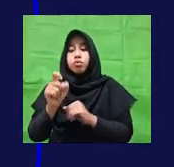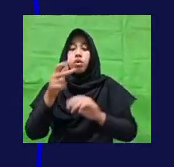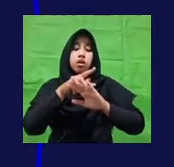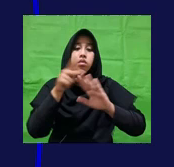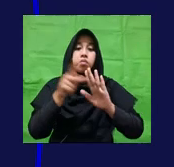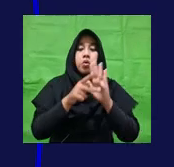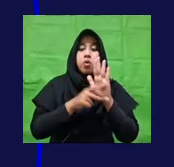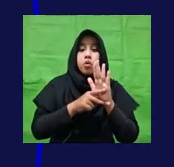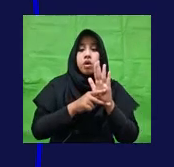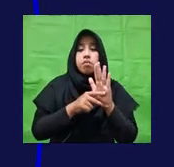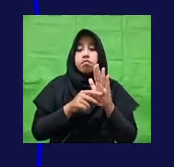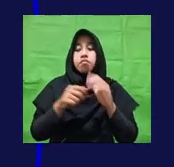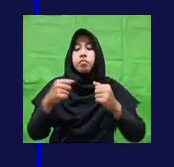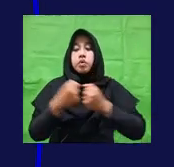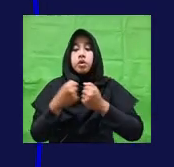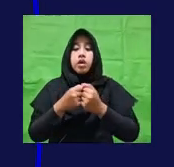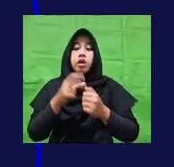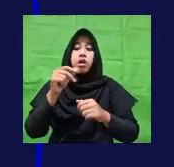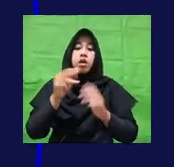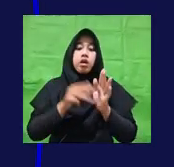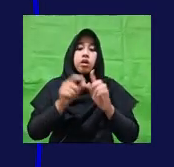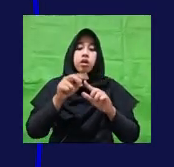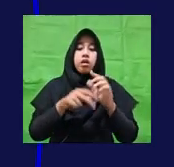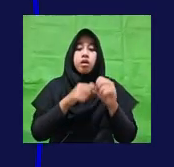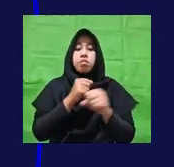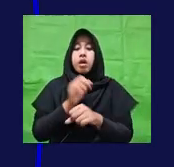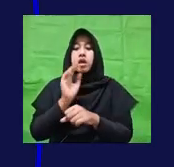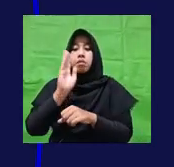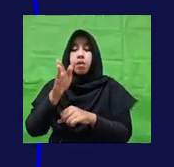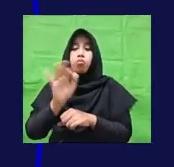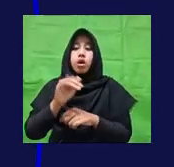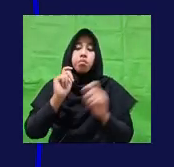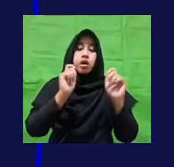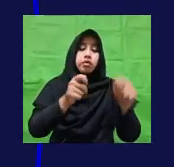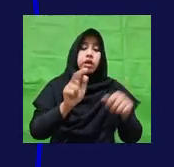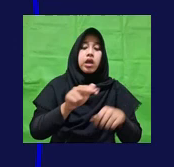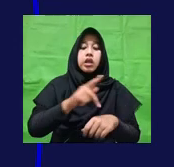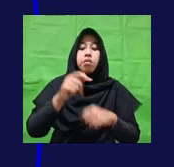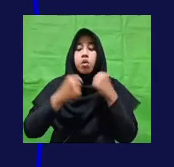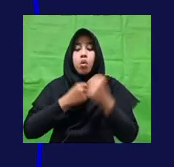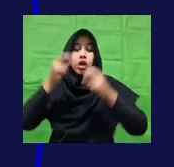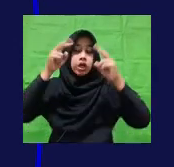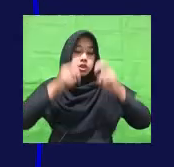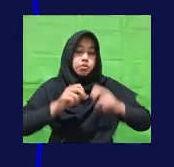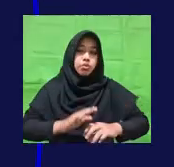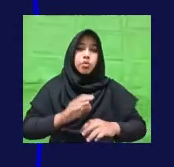depan. Jadi bukan lagi lewat pendaftaran. Jadi kita melakukan riset dulu, observasi ke lapangan, bertemu dengan